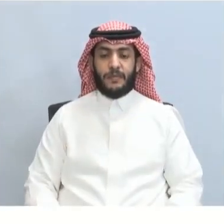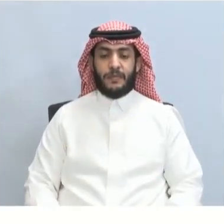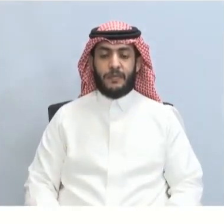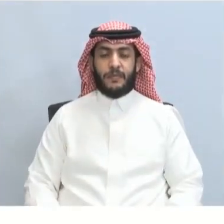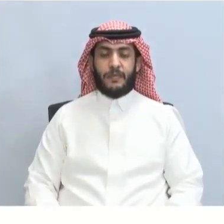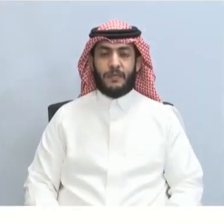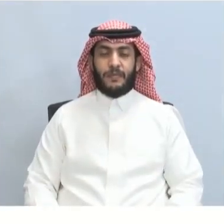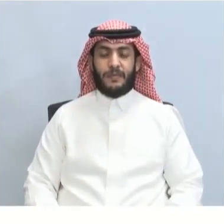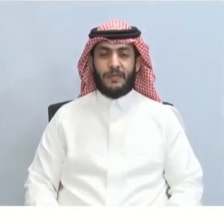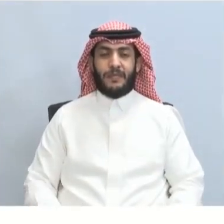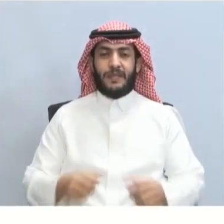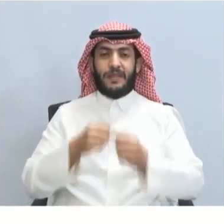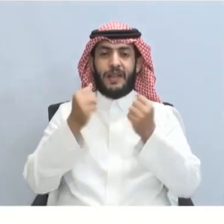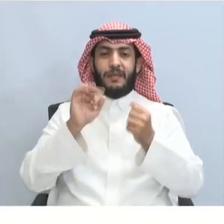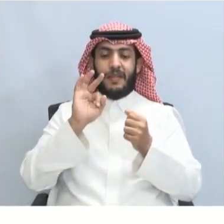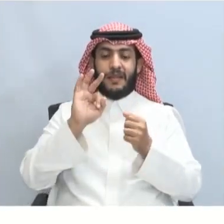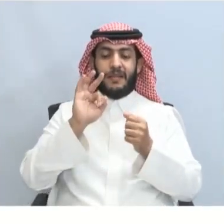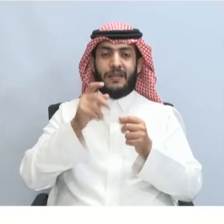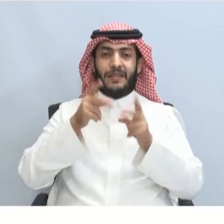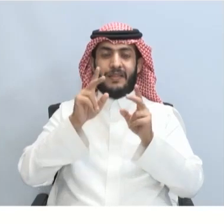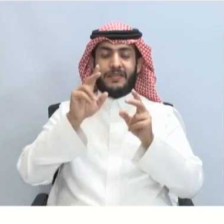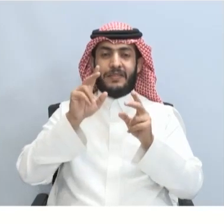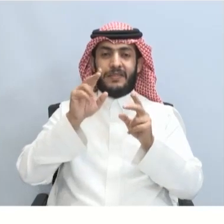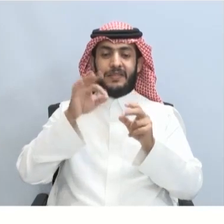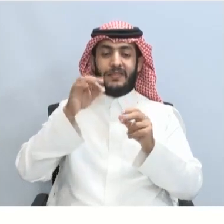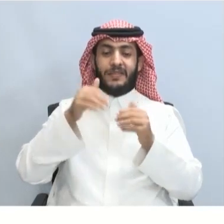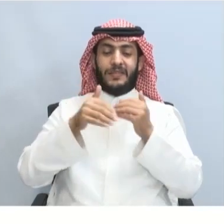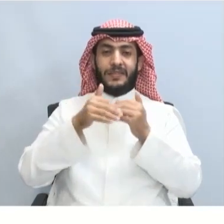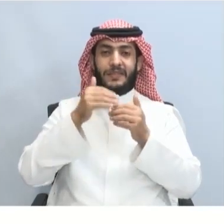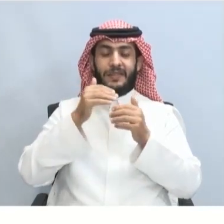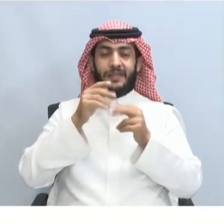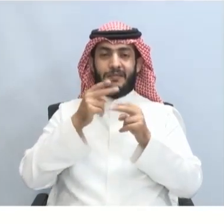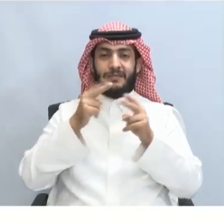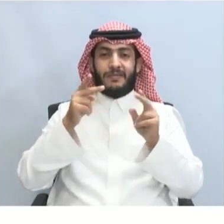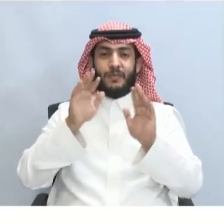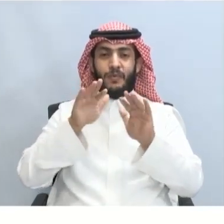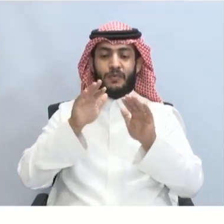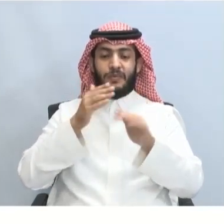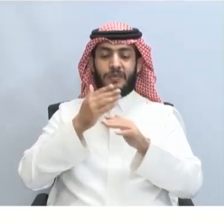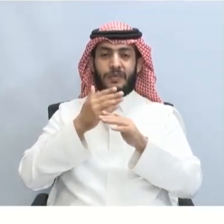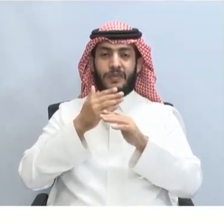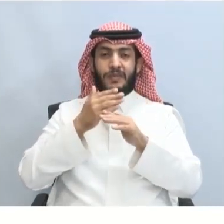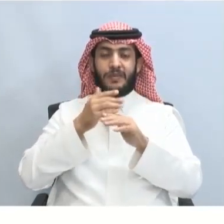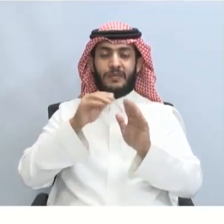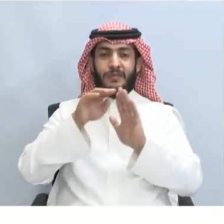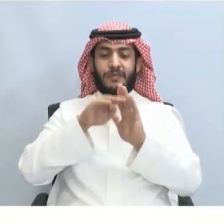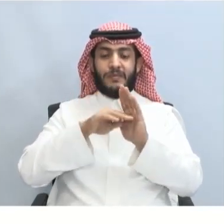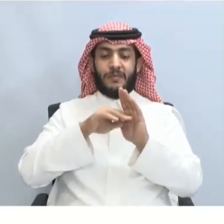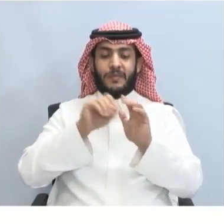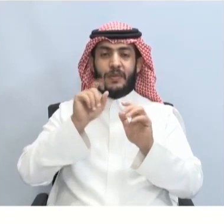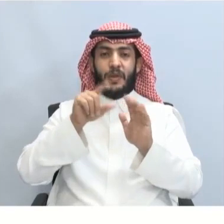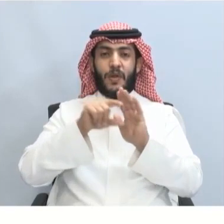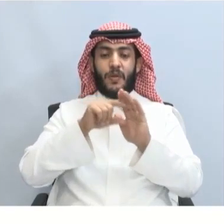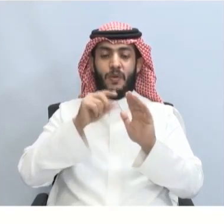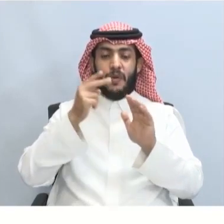الفقره التدريب الثالث انشئ صفحه جديده تحتوي على ما يلي اول شيء